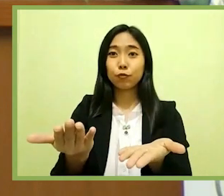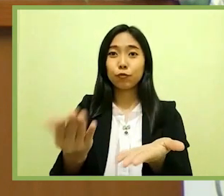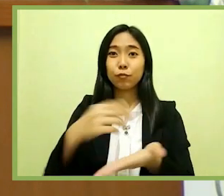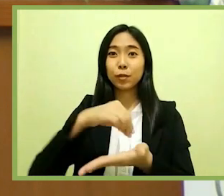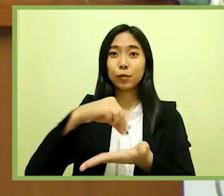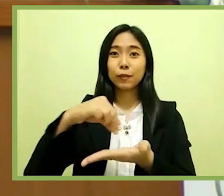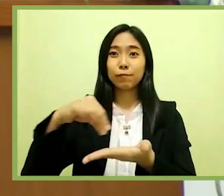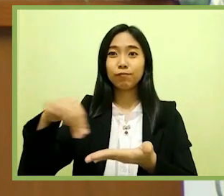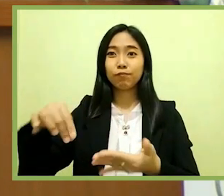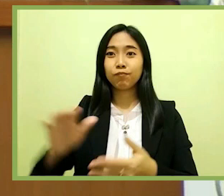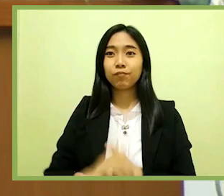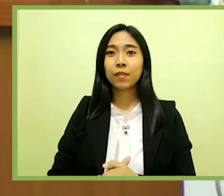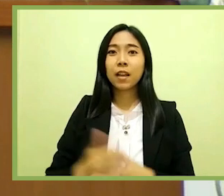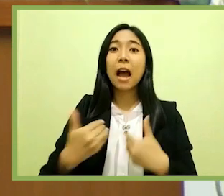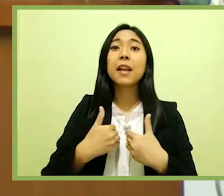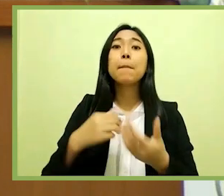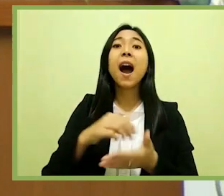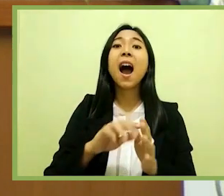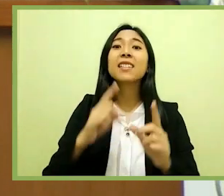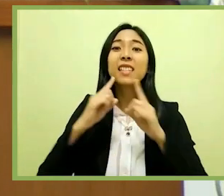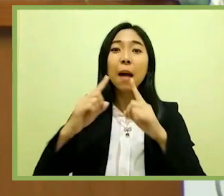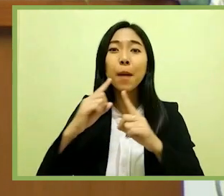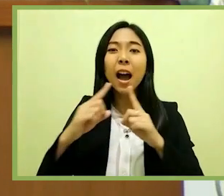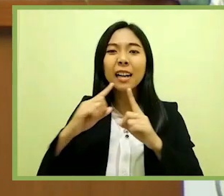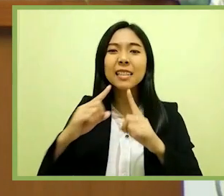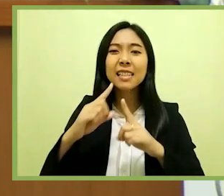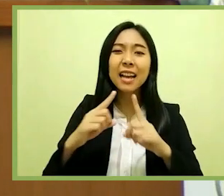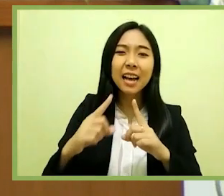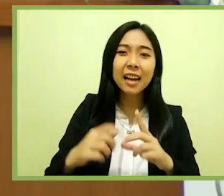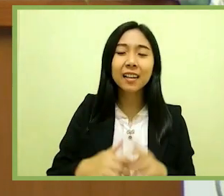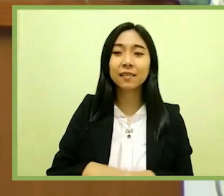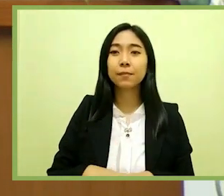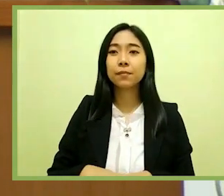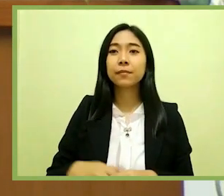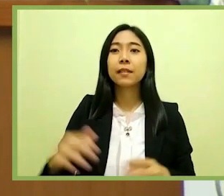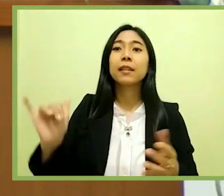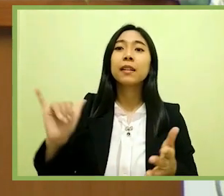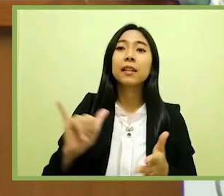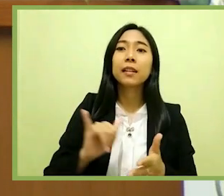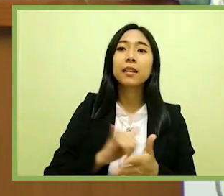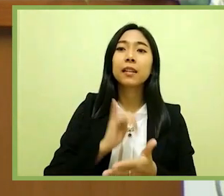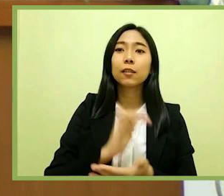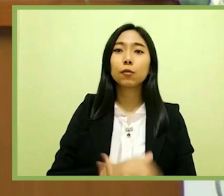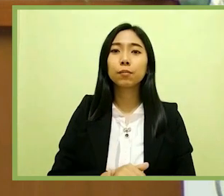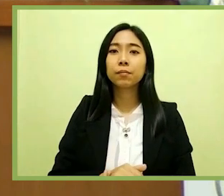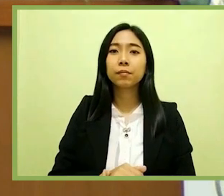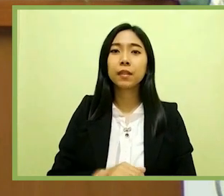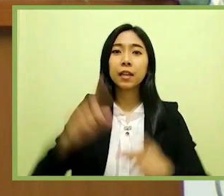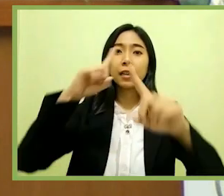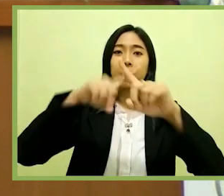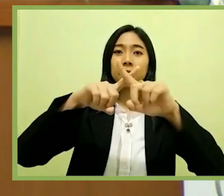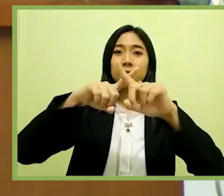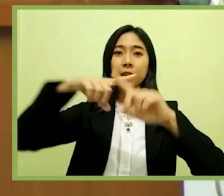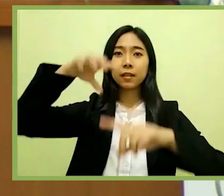Tapi kemudian bahasa apa yang digunakan? Ada yang mengatakan, oh itu senolalia,